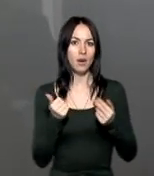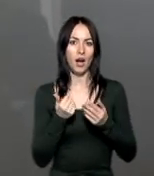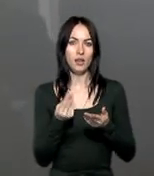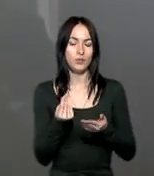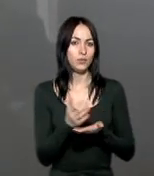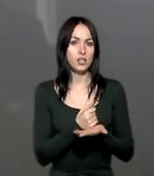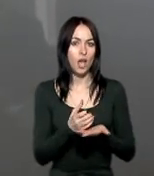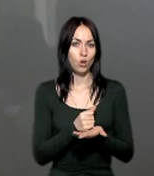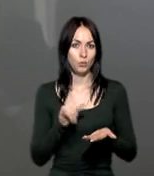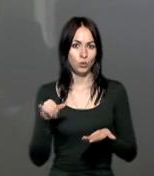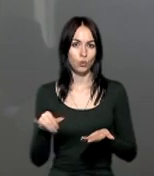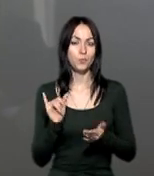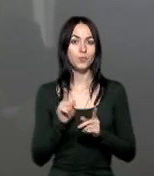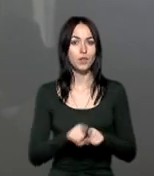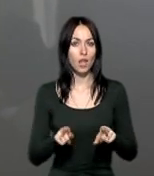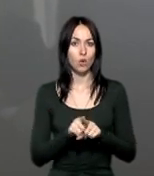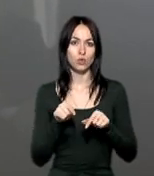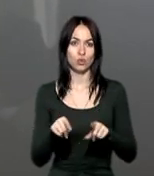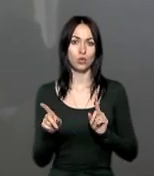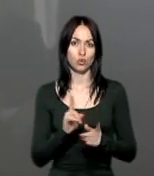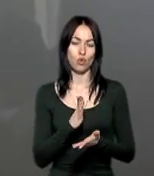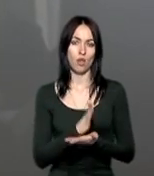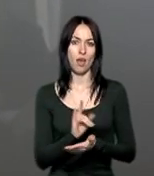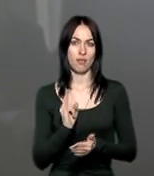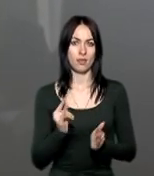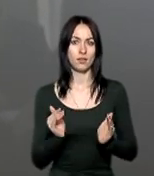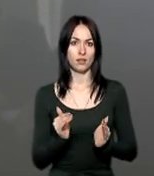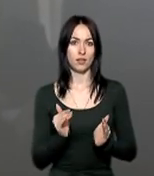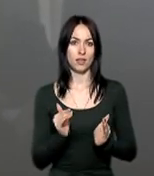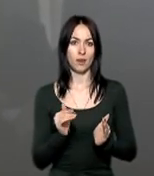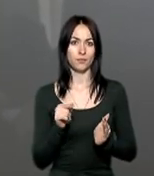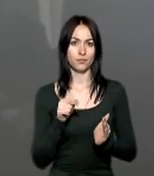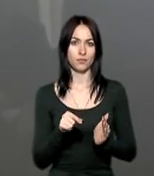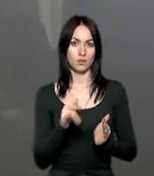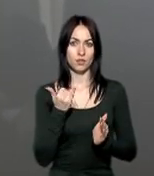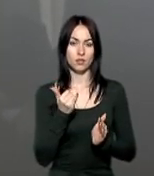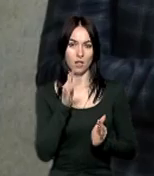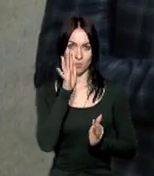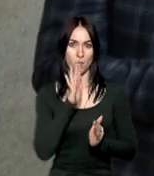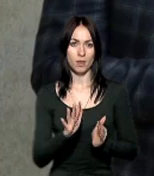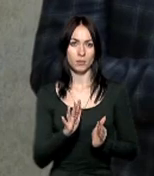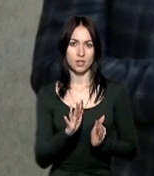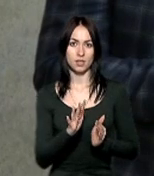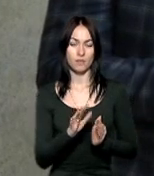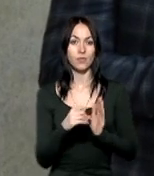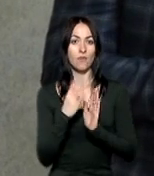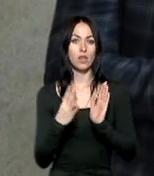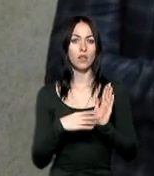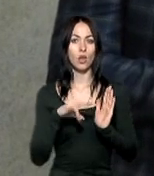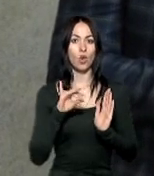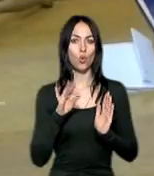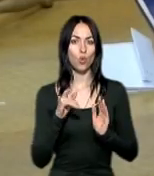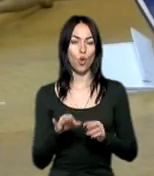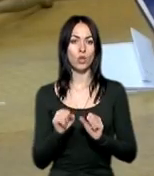заробітку. Також те, що є дитина, котрій наразі 5 місяців. 19 лютого